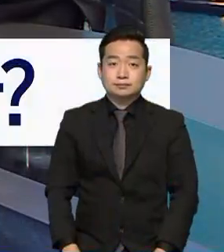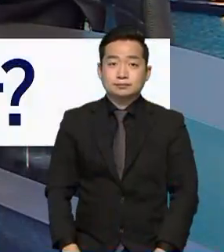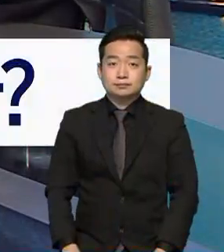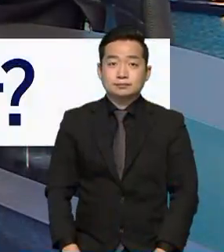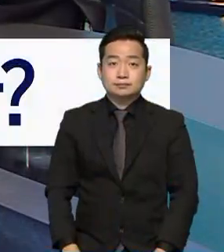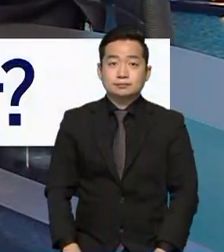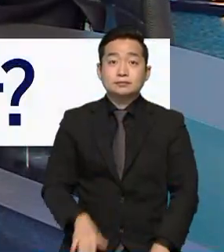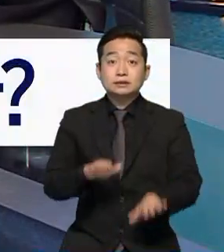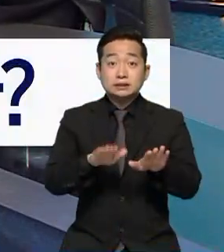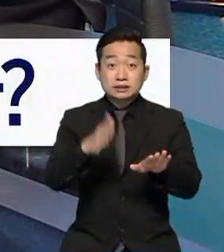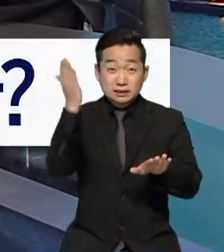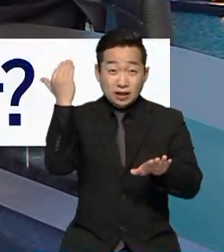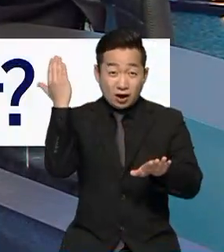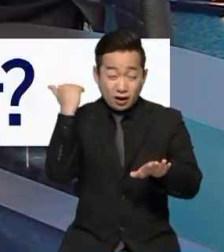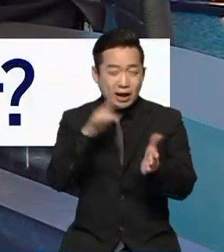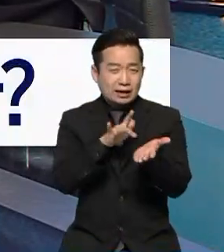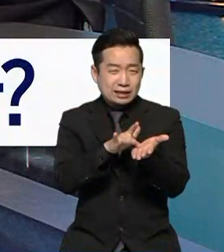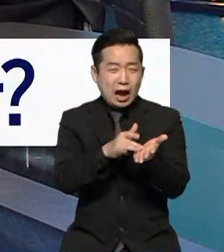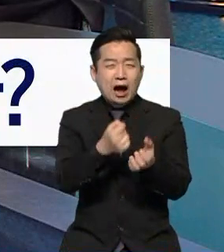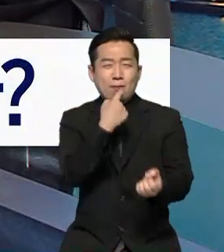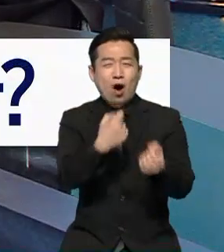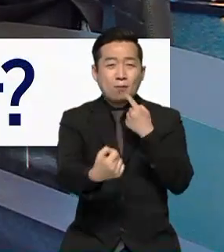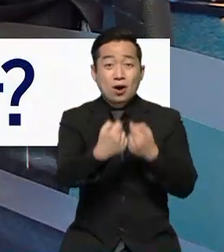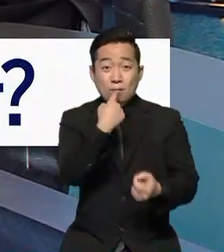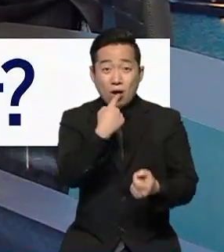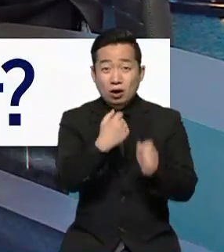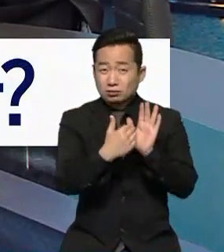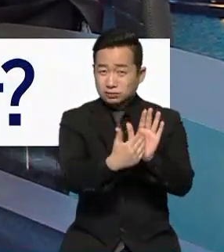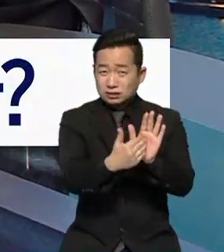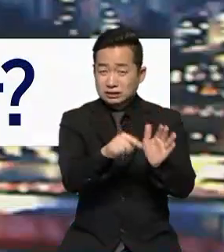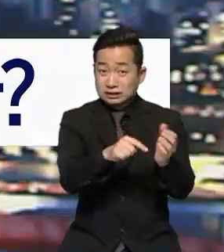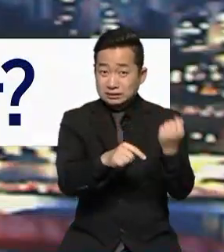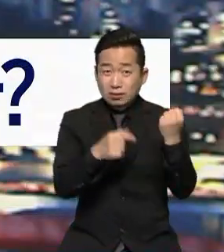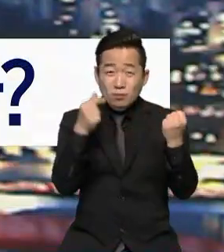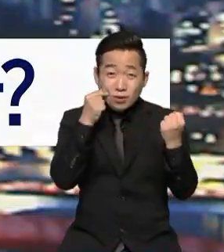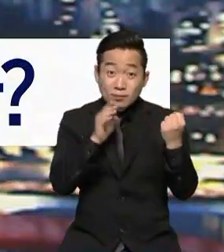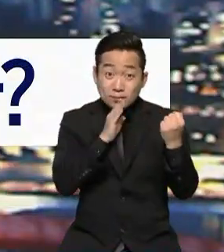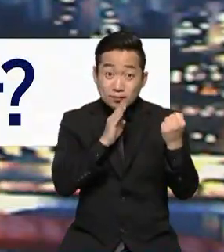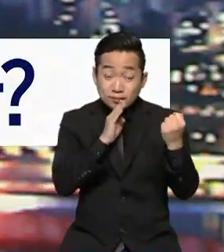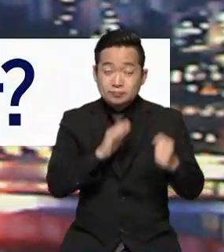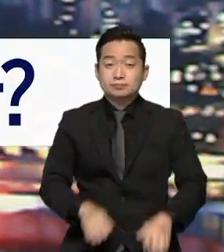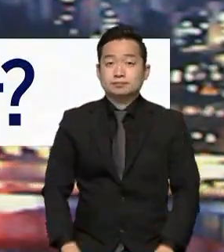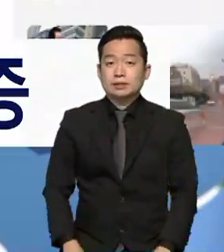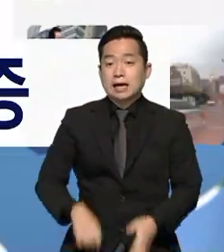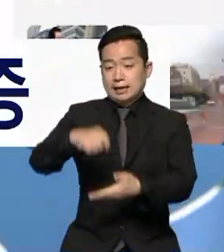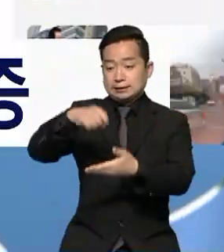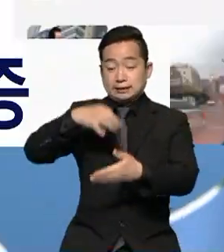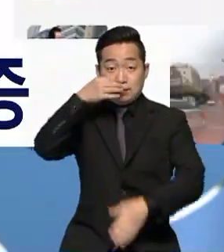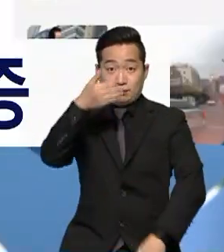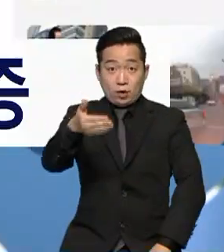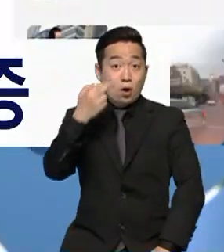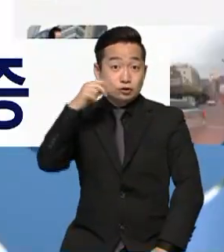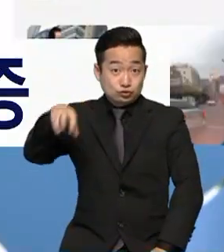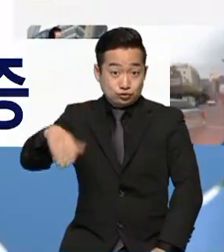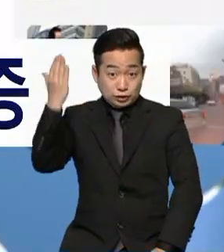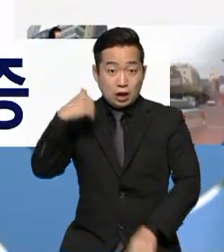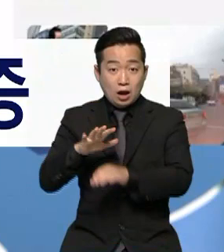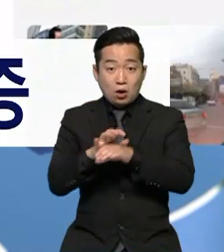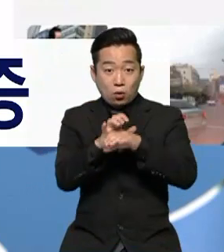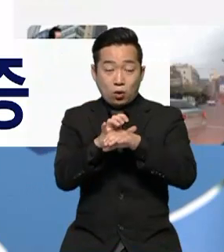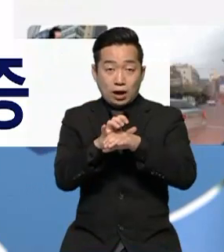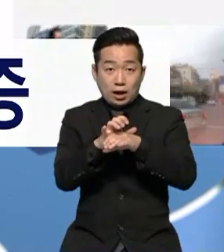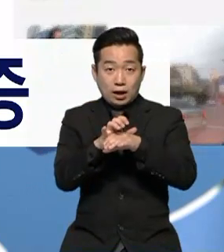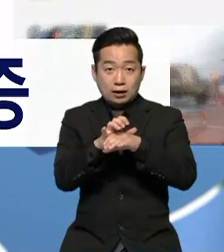항생제를 그동안 많이 썼기 때문에 이런 일이 생겼다고 봐야 하는 거죠네 기사 하나 보여드리겠습니다 미국이요 코로나